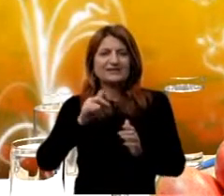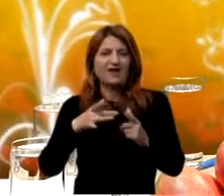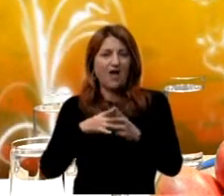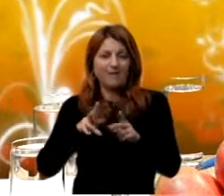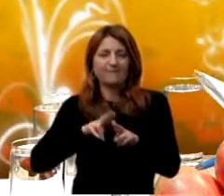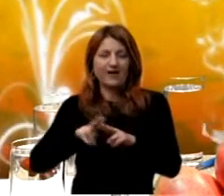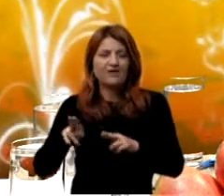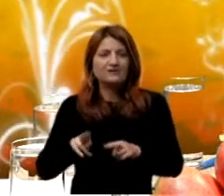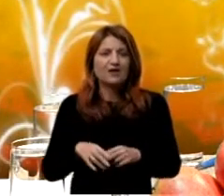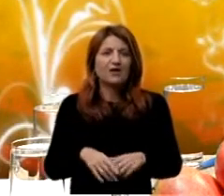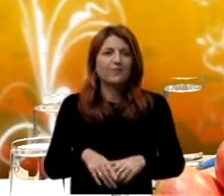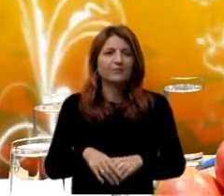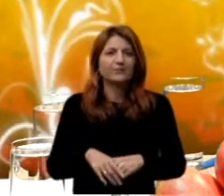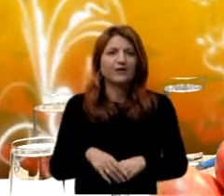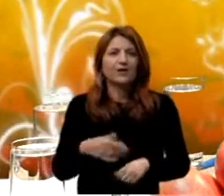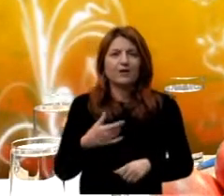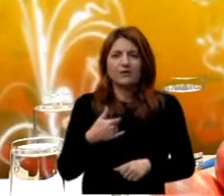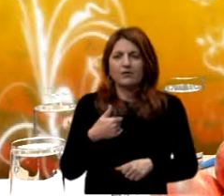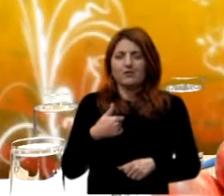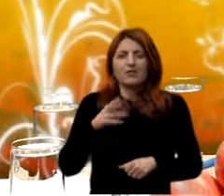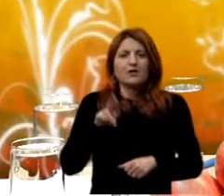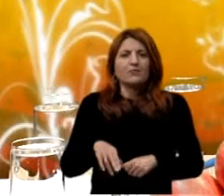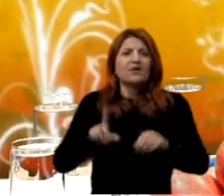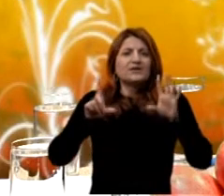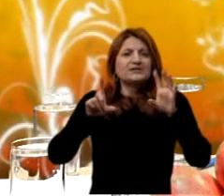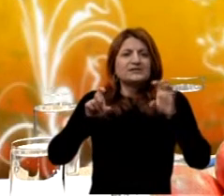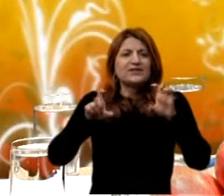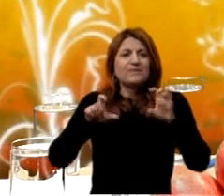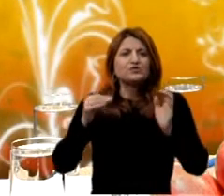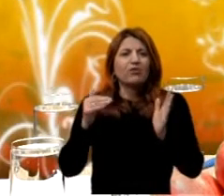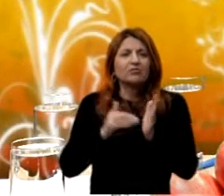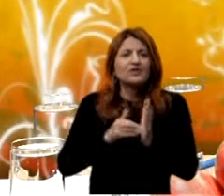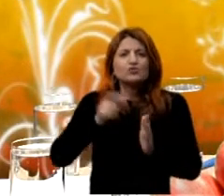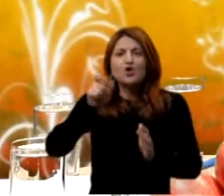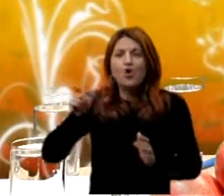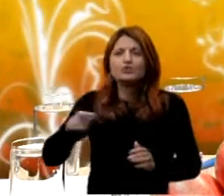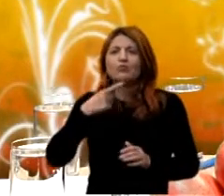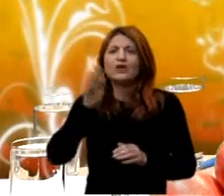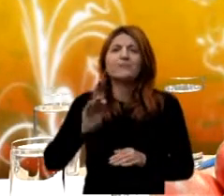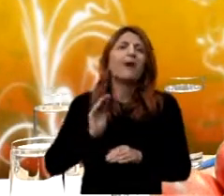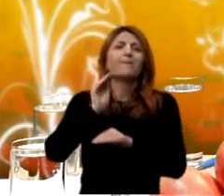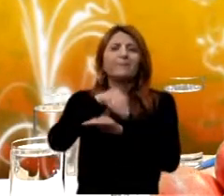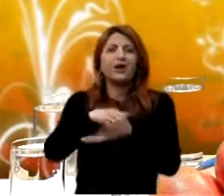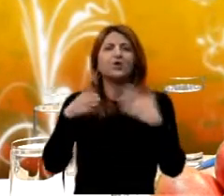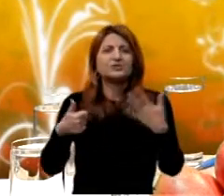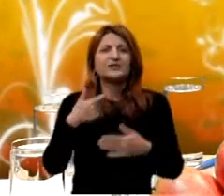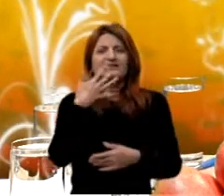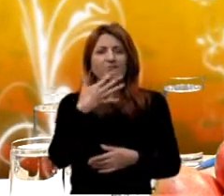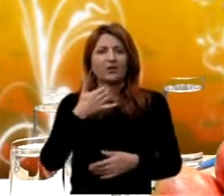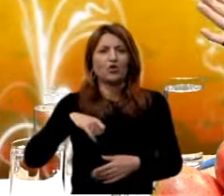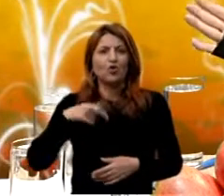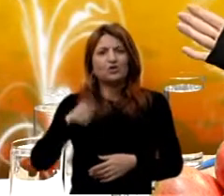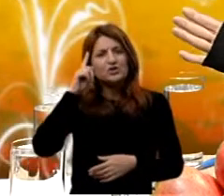radi vaše informacije, mi imamo otprilike 700 tisuća osoba iznad 65 godina, otprilike 17%